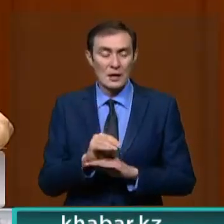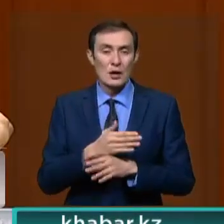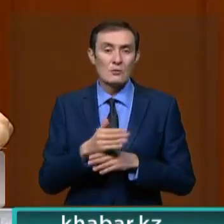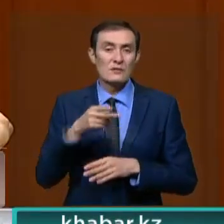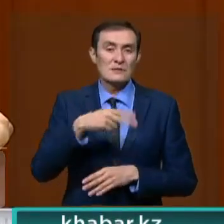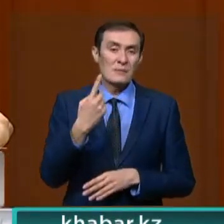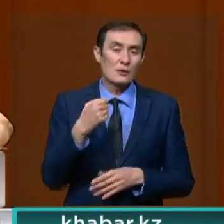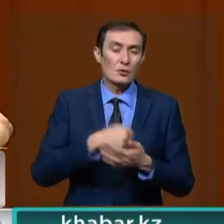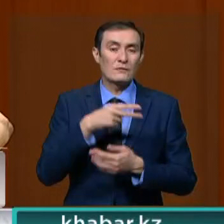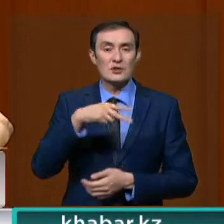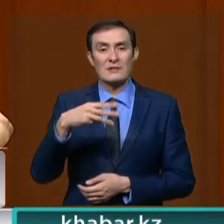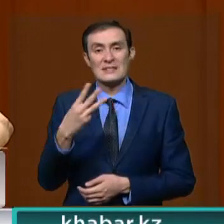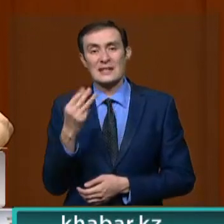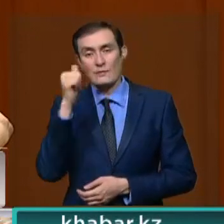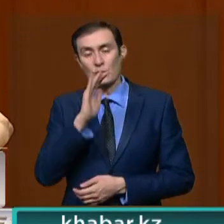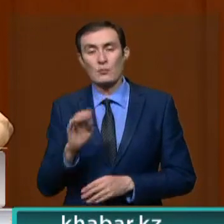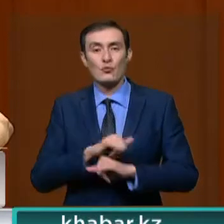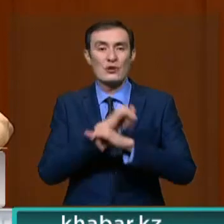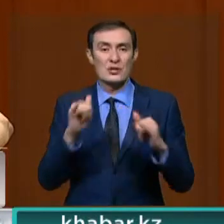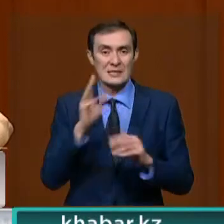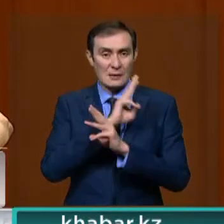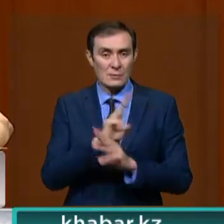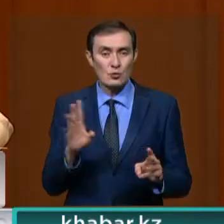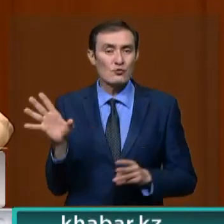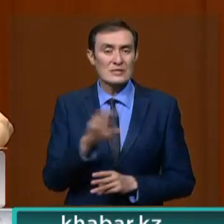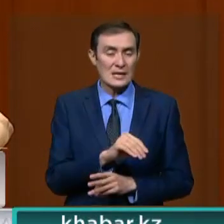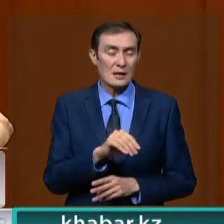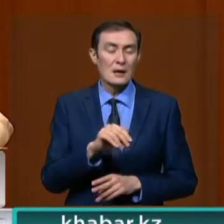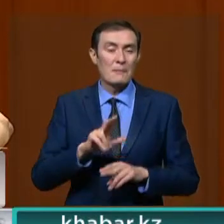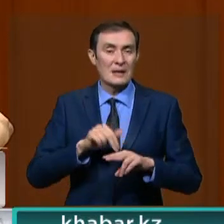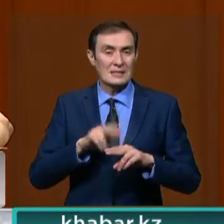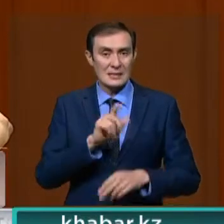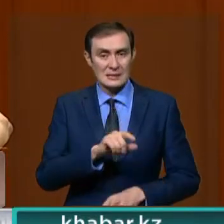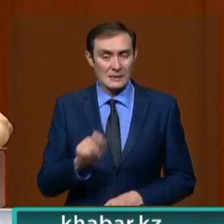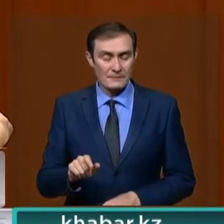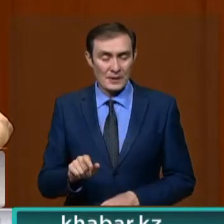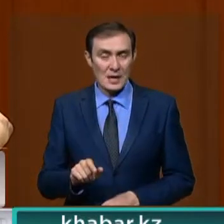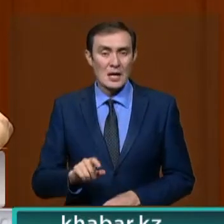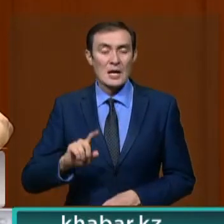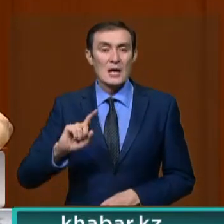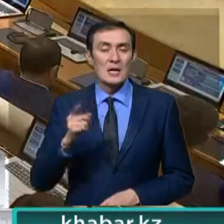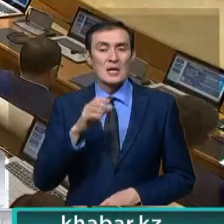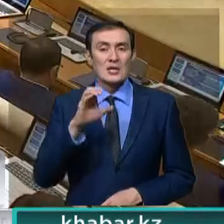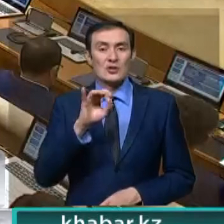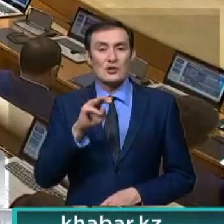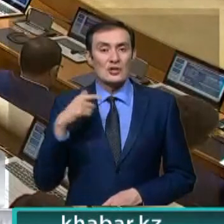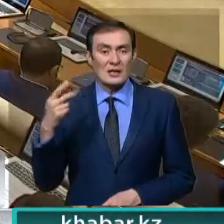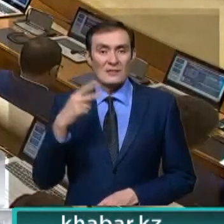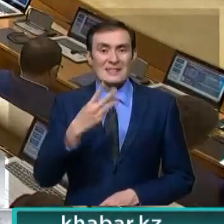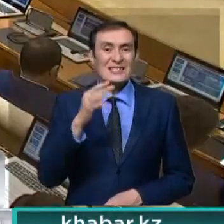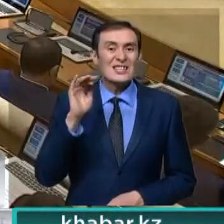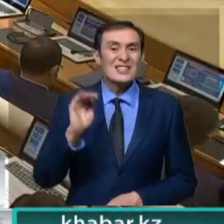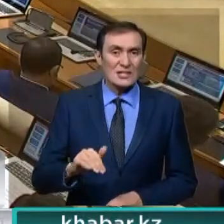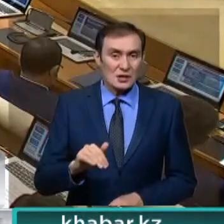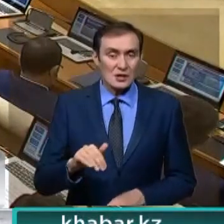по 2023 год будет увеличена заработная плата у всех сотрудников органов внутренних дел. В первую очередь сержантский состав 23